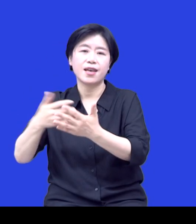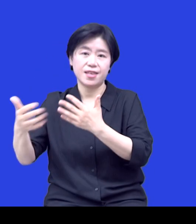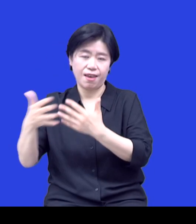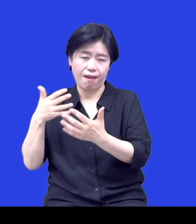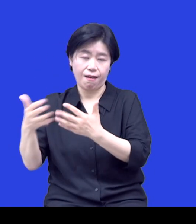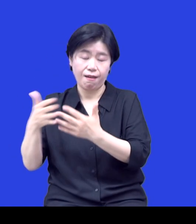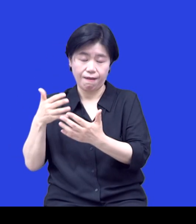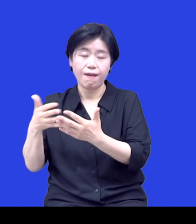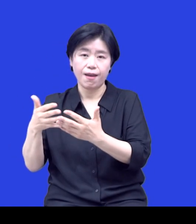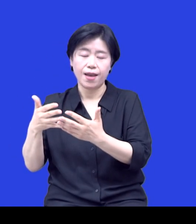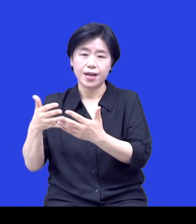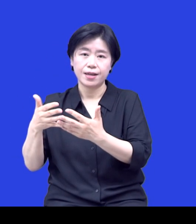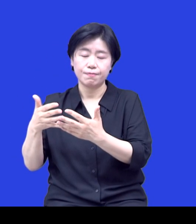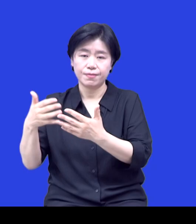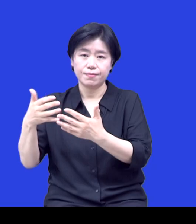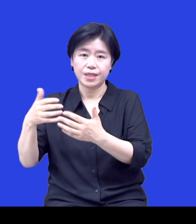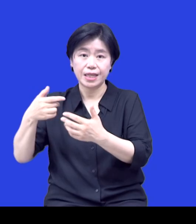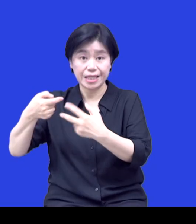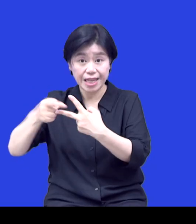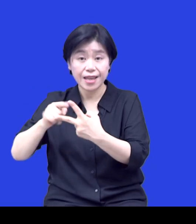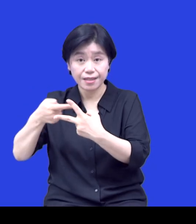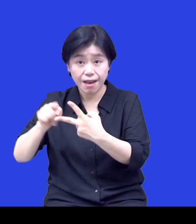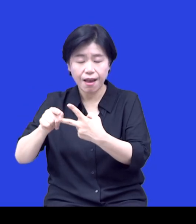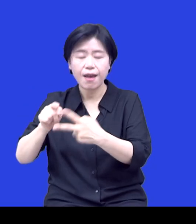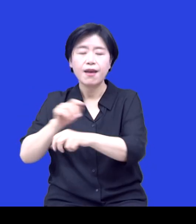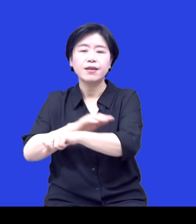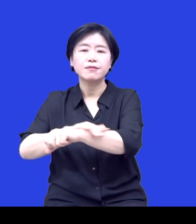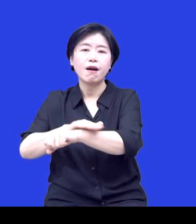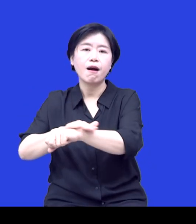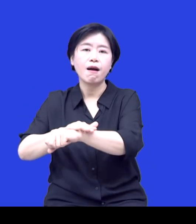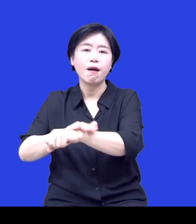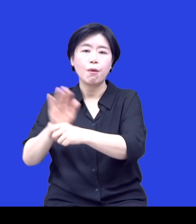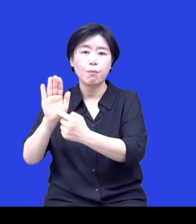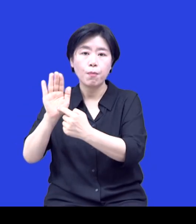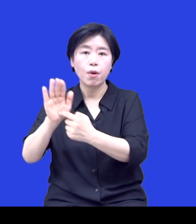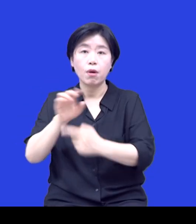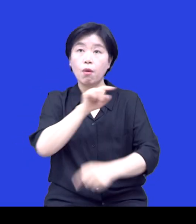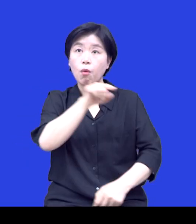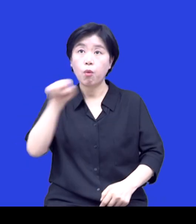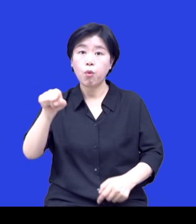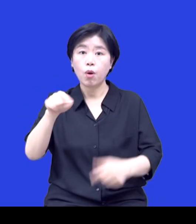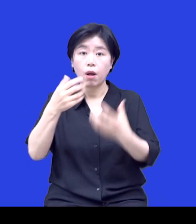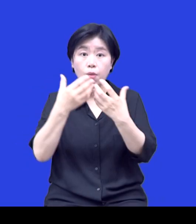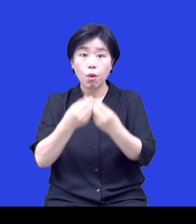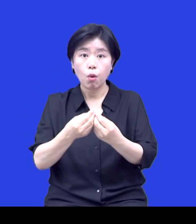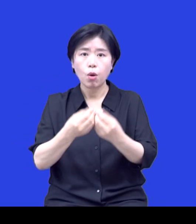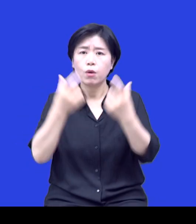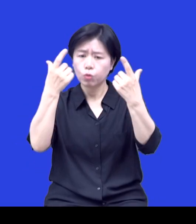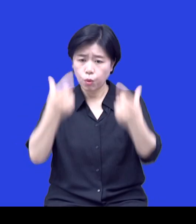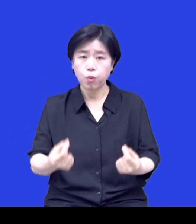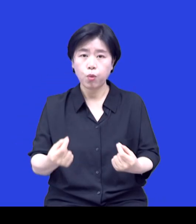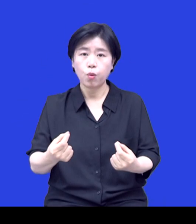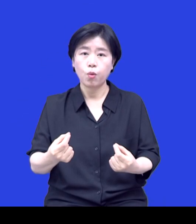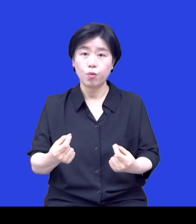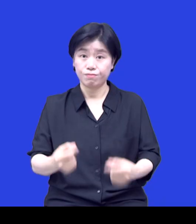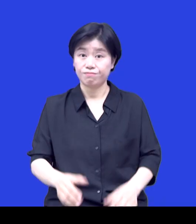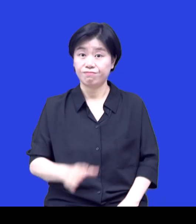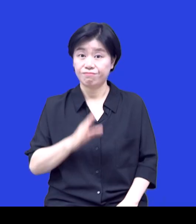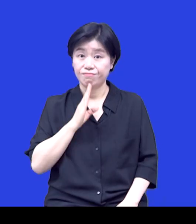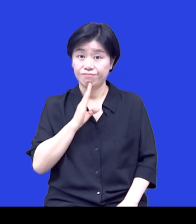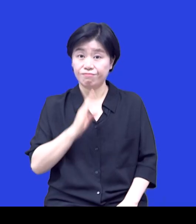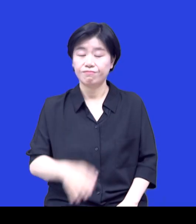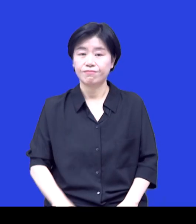연대기에 비슷한 캐릭터들이 많이 겹쳐요. 예. 둘 다 기독교 변증학 책이에요, 그거. 예. 그거 안 졸리잖아요. 예. 맞아요, 맞아요.